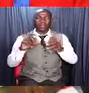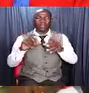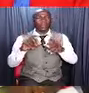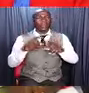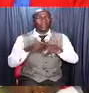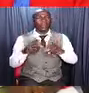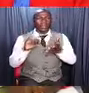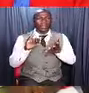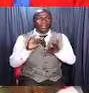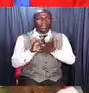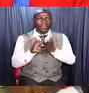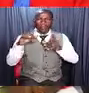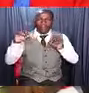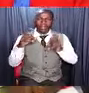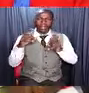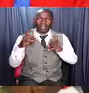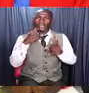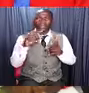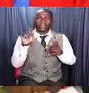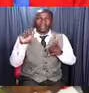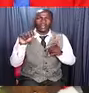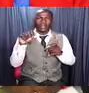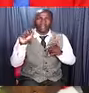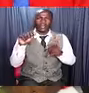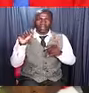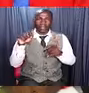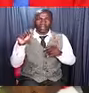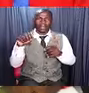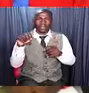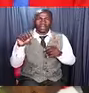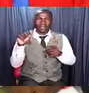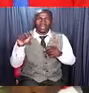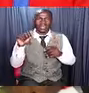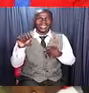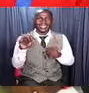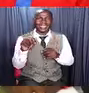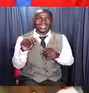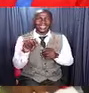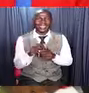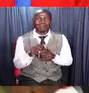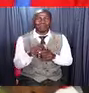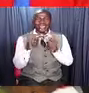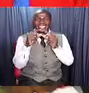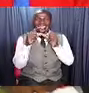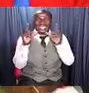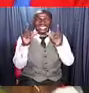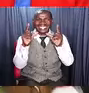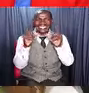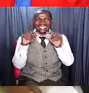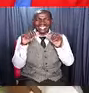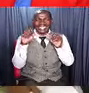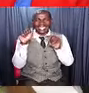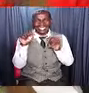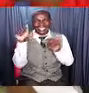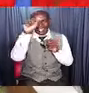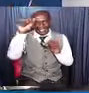has been taken. Yule mnyo kupiga picha, anasema, sema, S. So the photo man says, at least your teeth are seen out. S. The